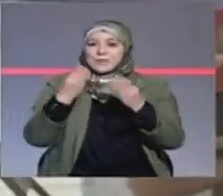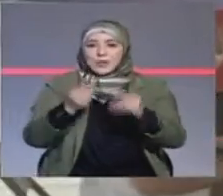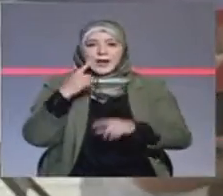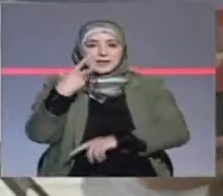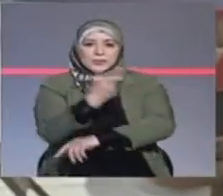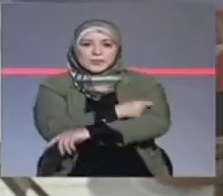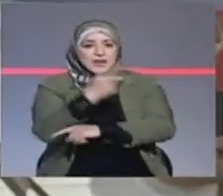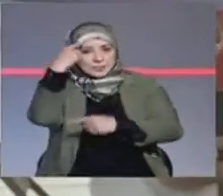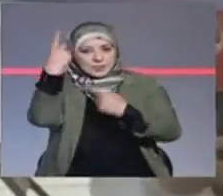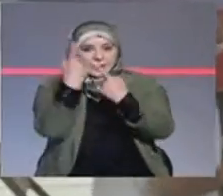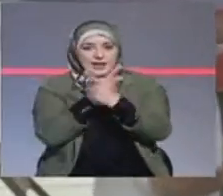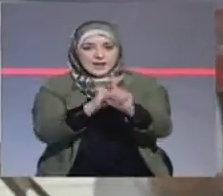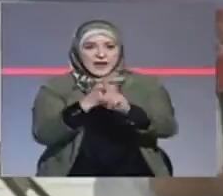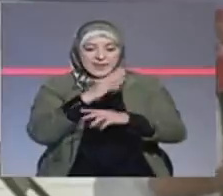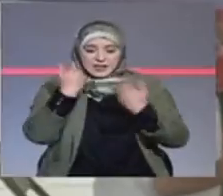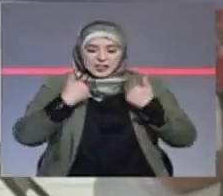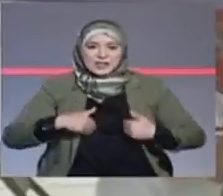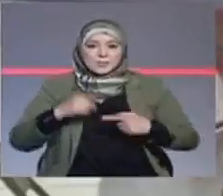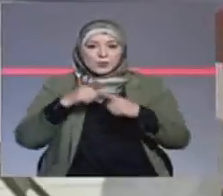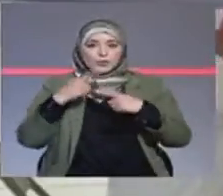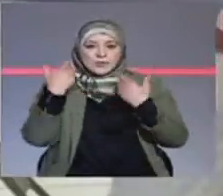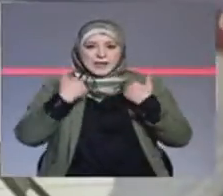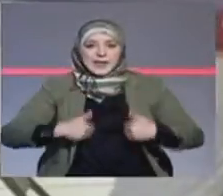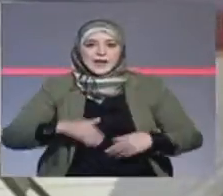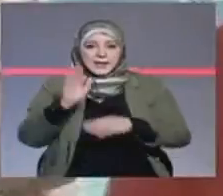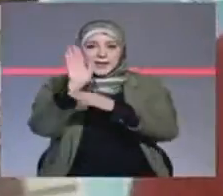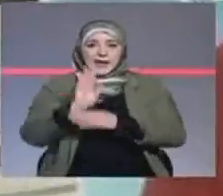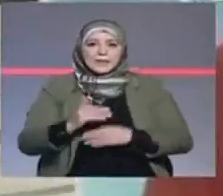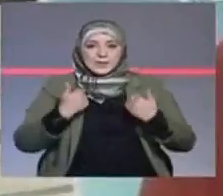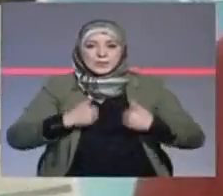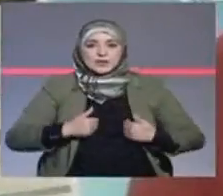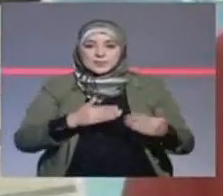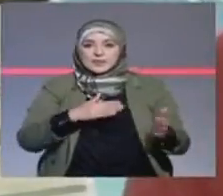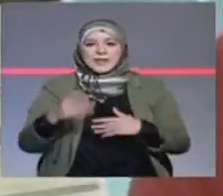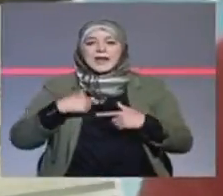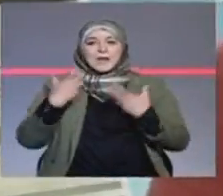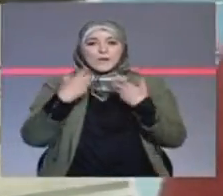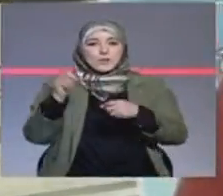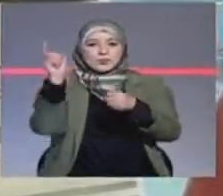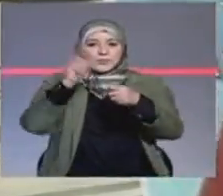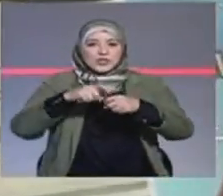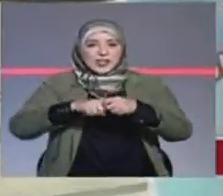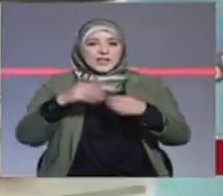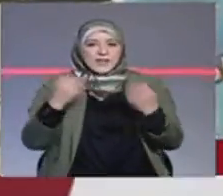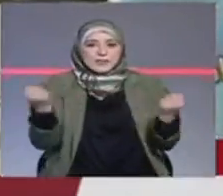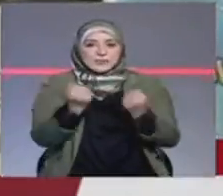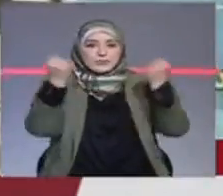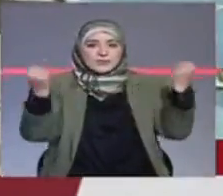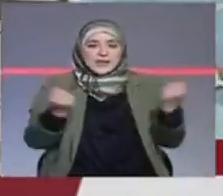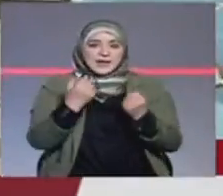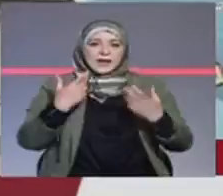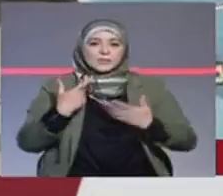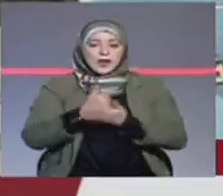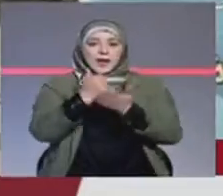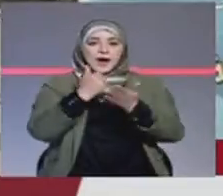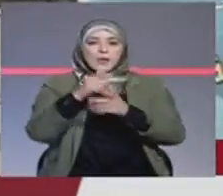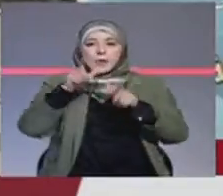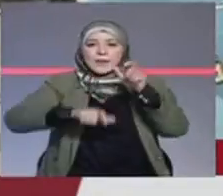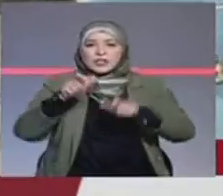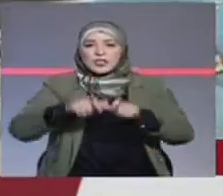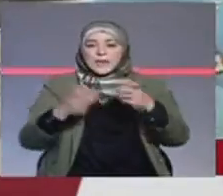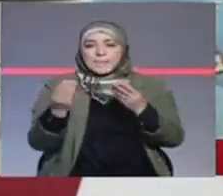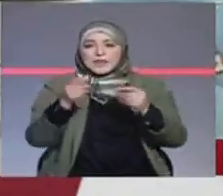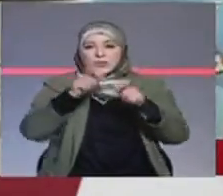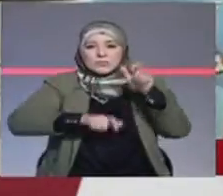مش ينفعهم مش يحمام الكورونا، لازم معناتها نقنعهم. حبيت نشارك في التظاهره هذه باش نعاونوا برشا عباد عندها فكره